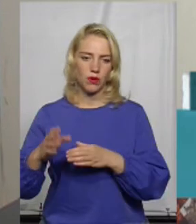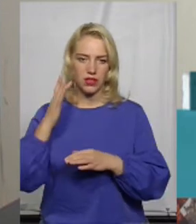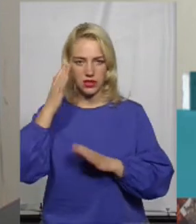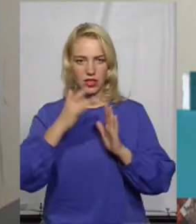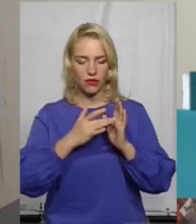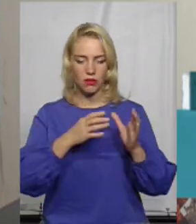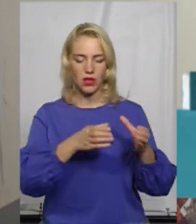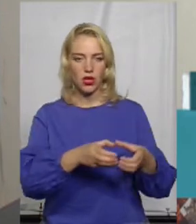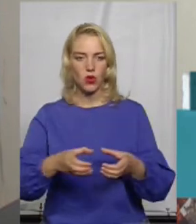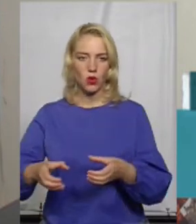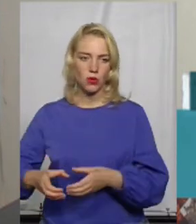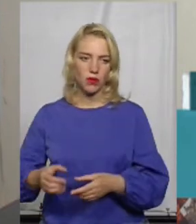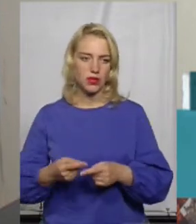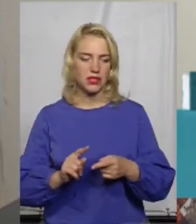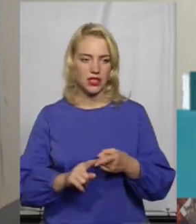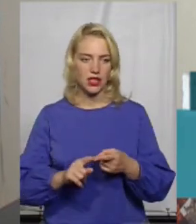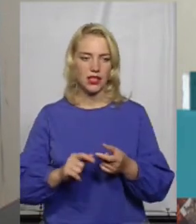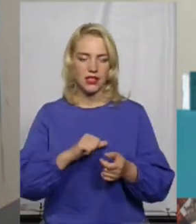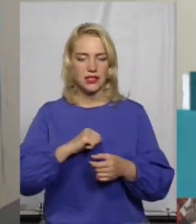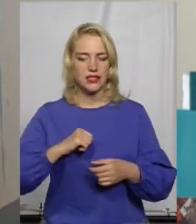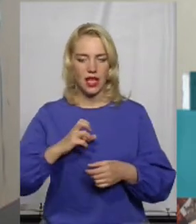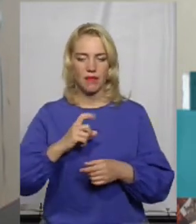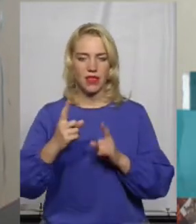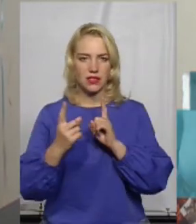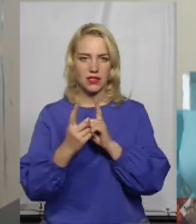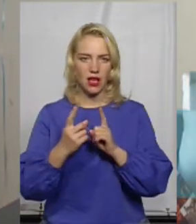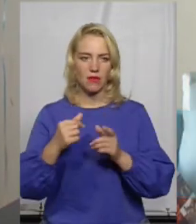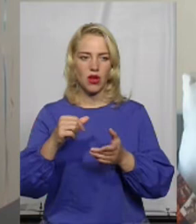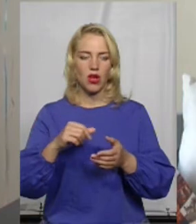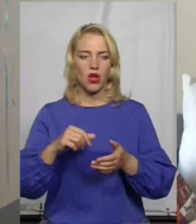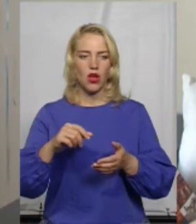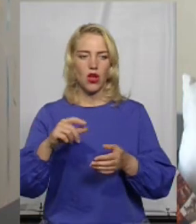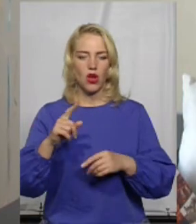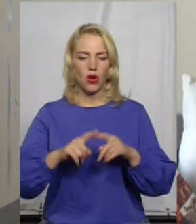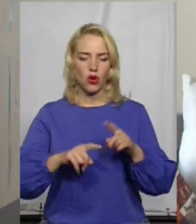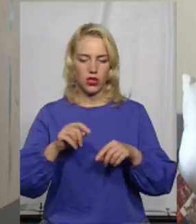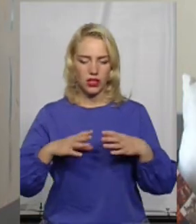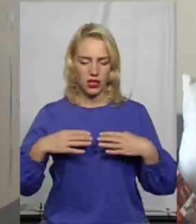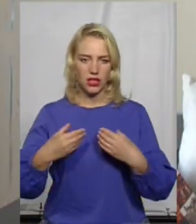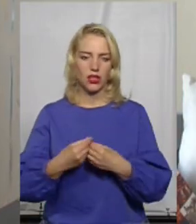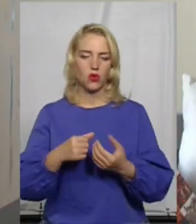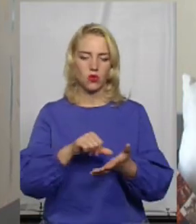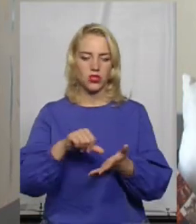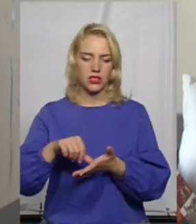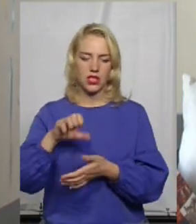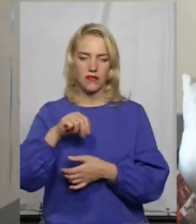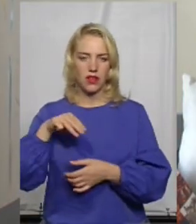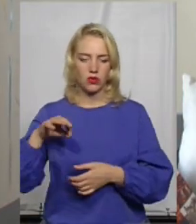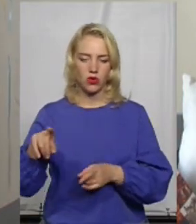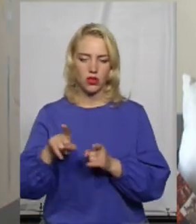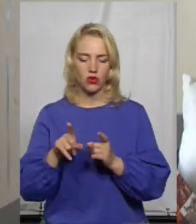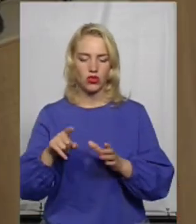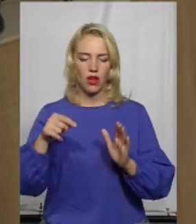цільовими групами. Це насамперед родини учасників АТО, також внутрішньо